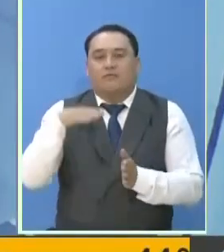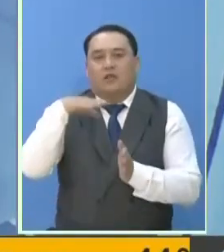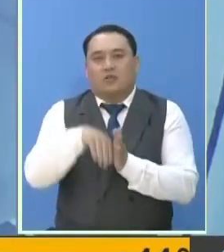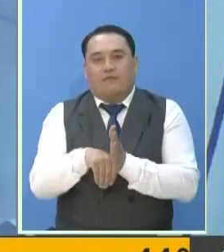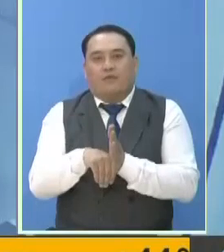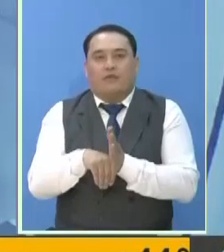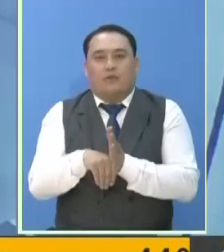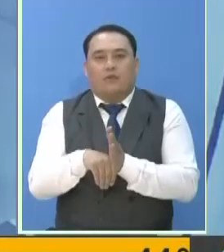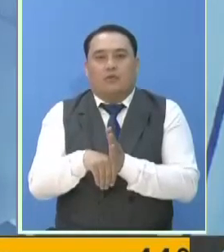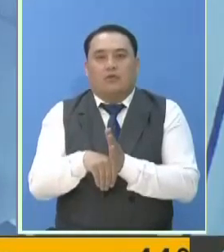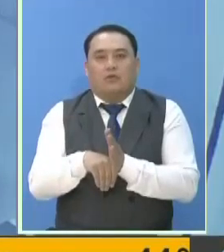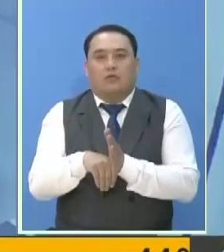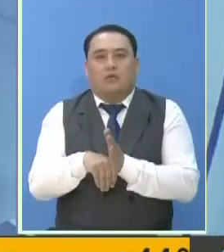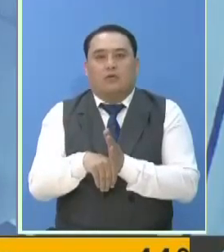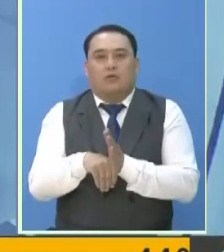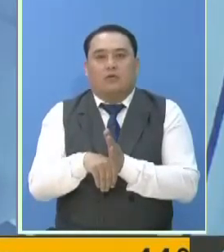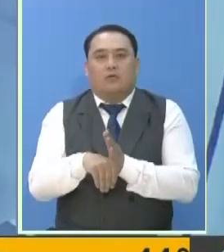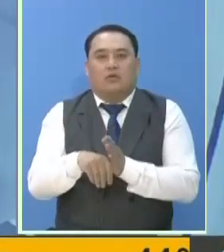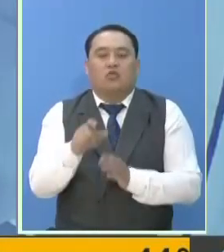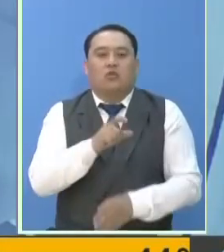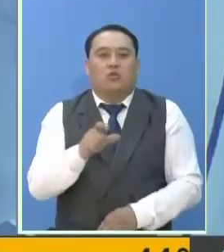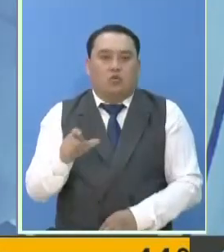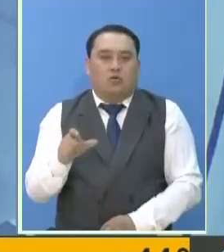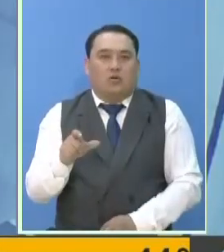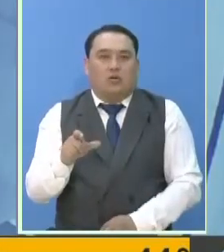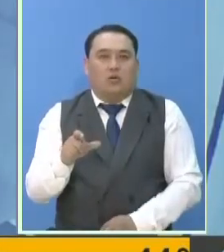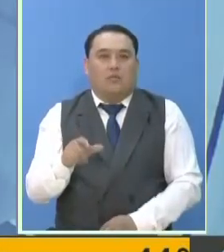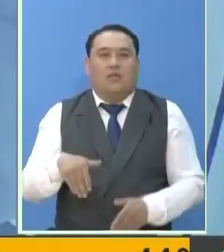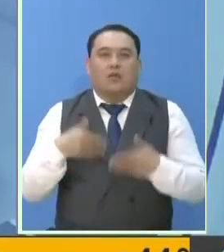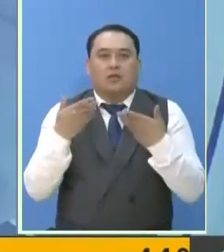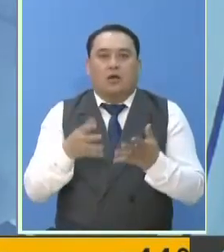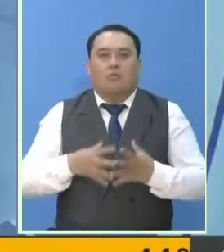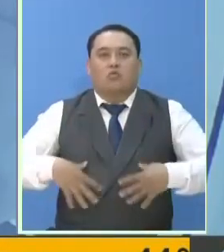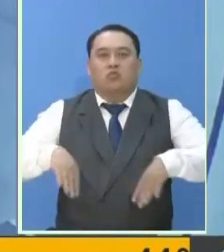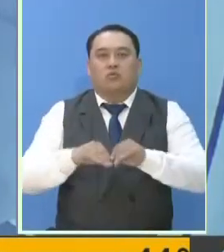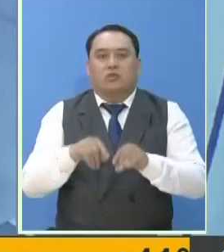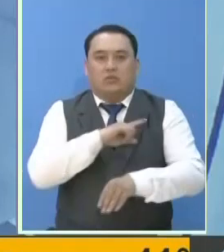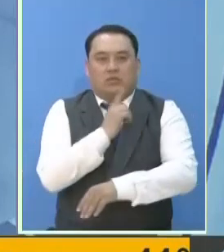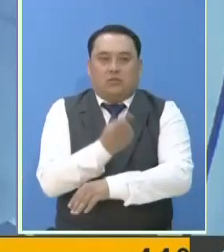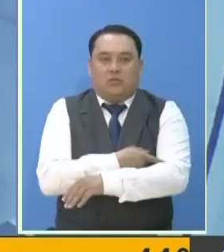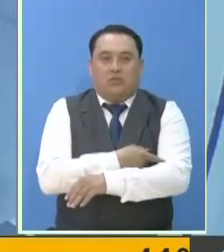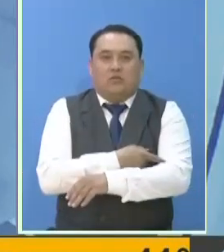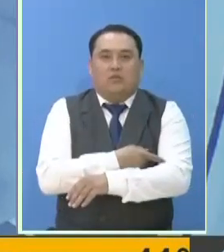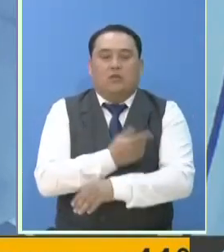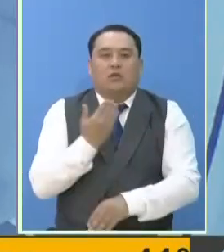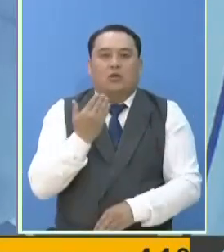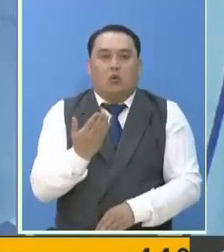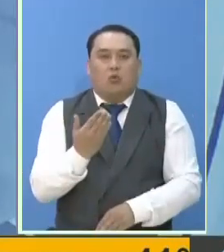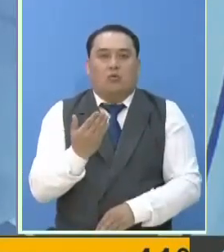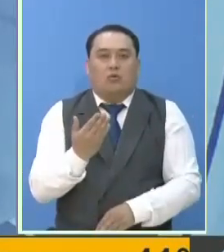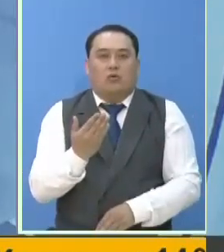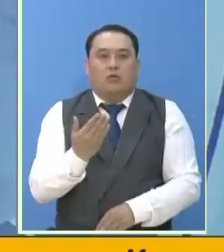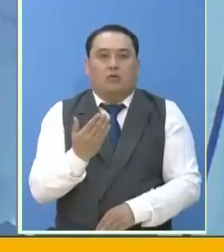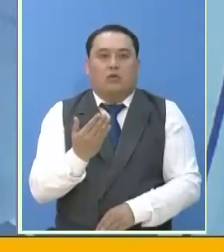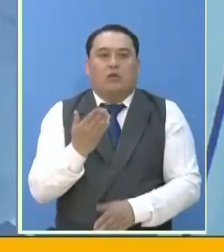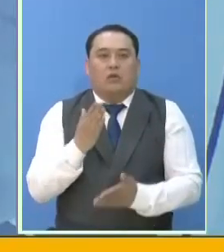которой входят граждане и представители общественности с сильной такой гражданской позиции. Там